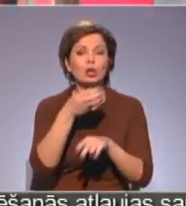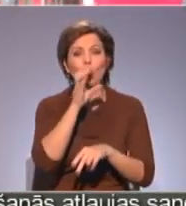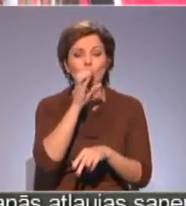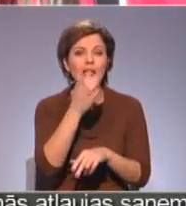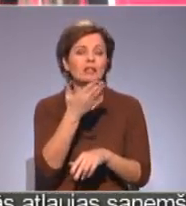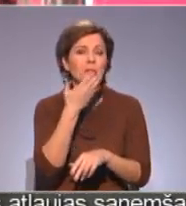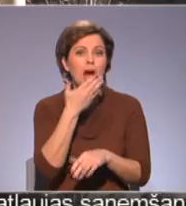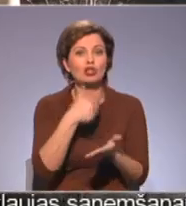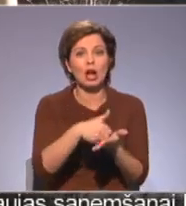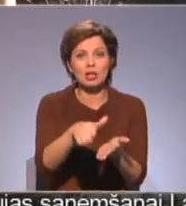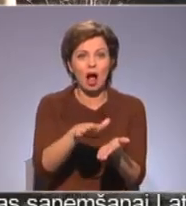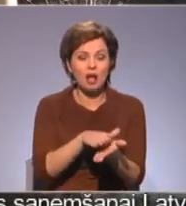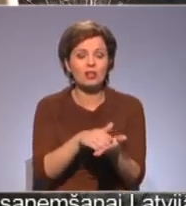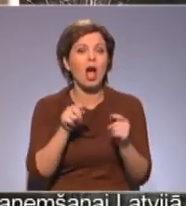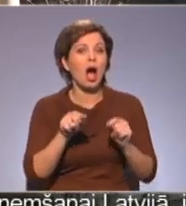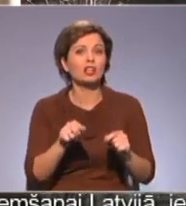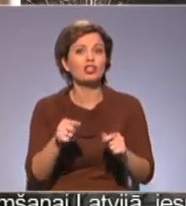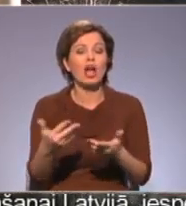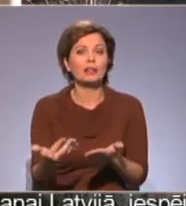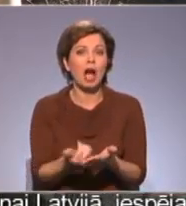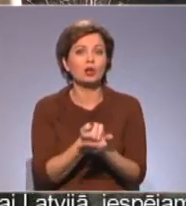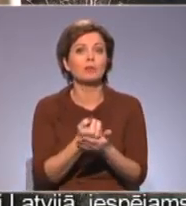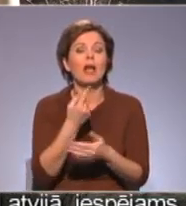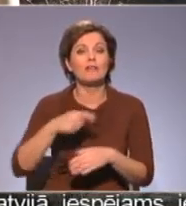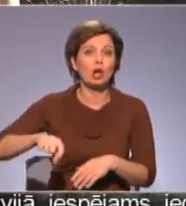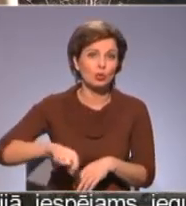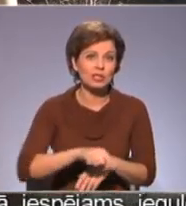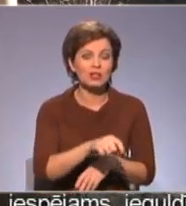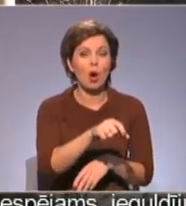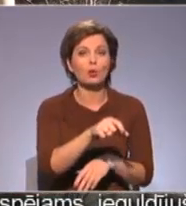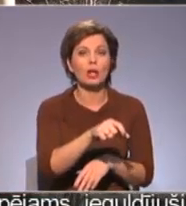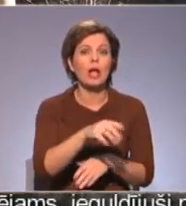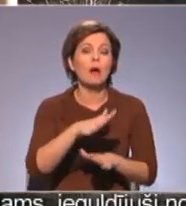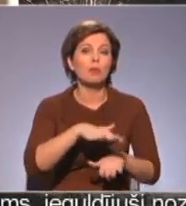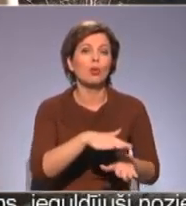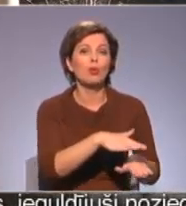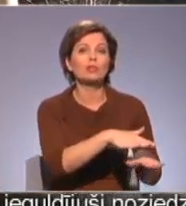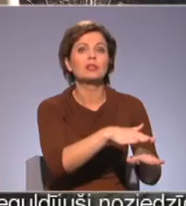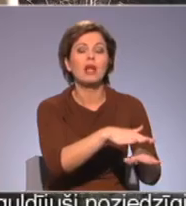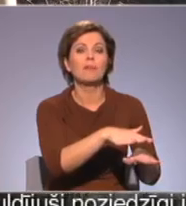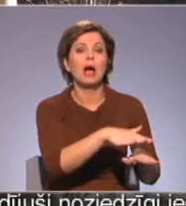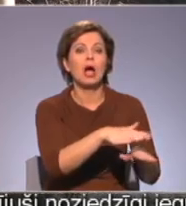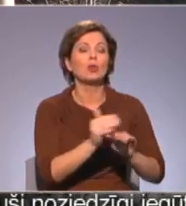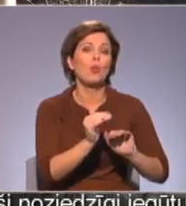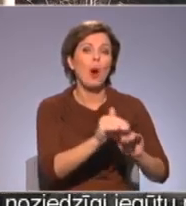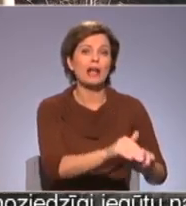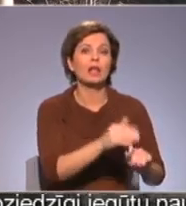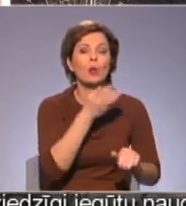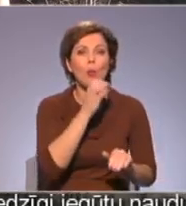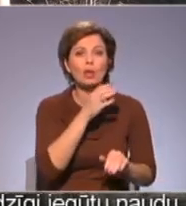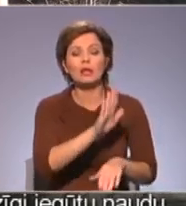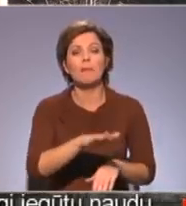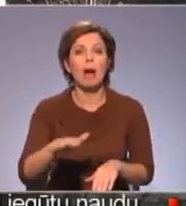krāsa. Atradām arī vienu cauruli, kuru plūst nu, tādi atšķētīti notekūdeņi. Bērni